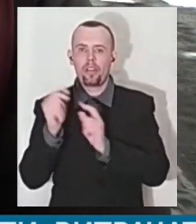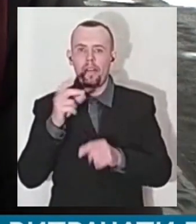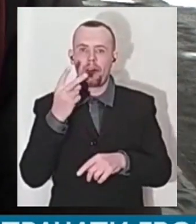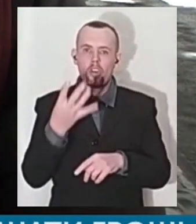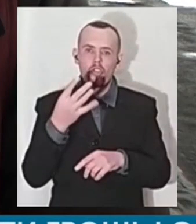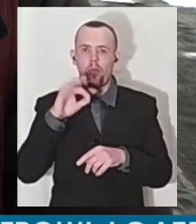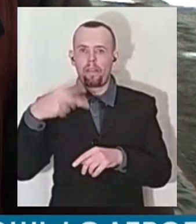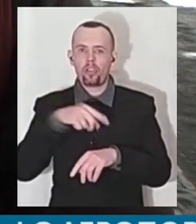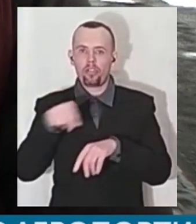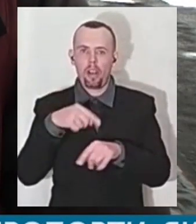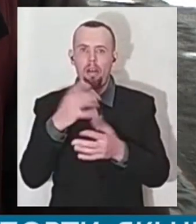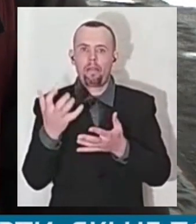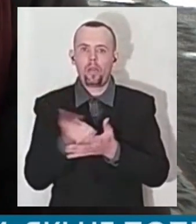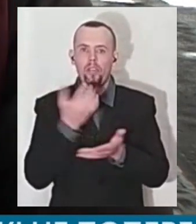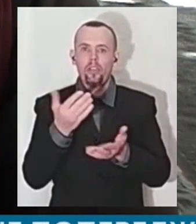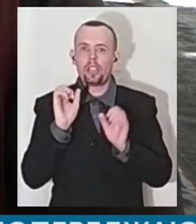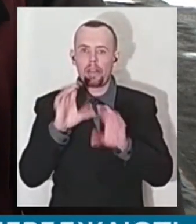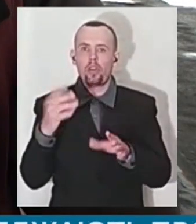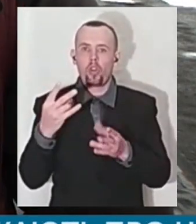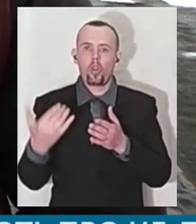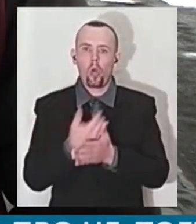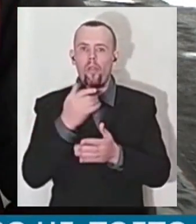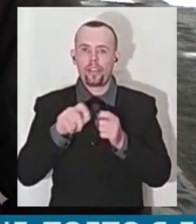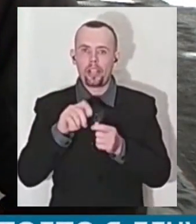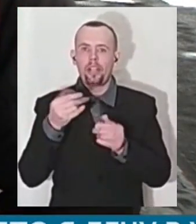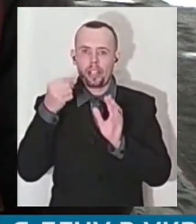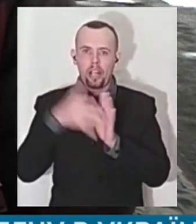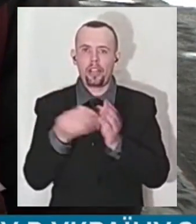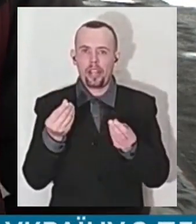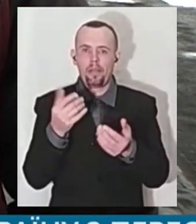приходиться здавати новий тест, покупати, тратити гроші, і є